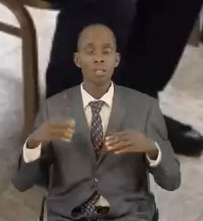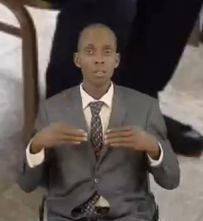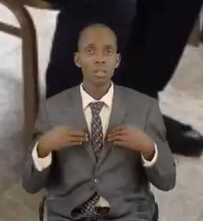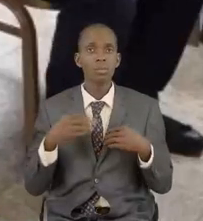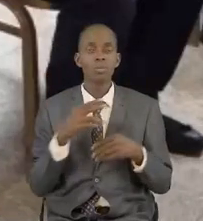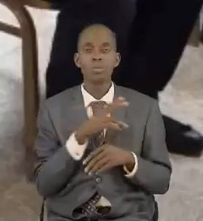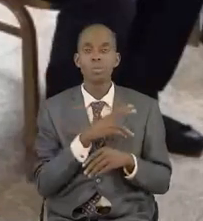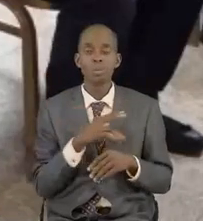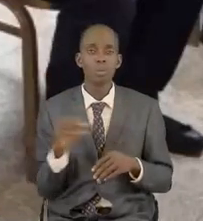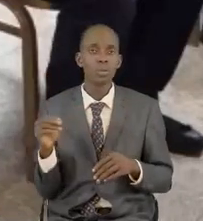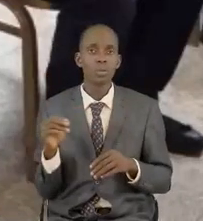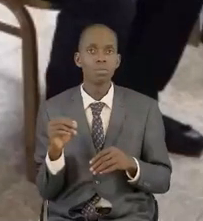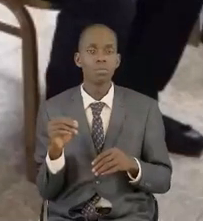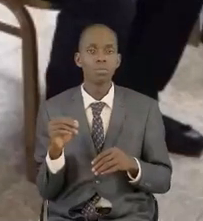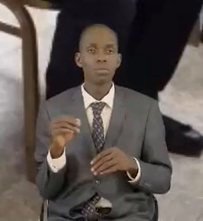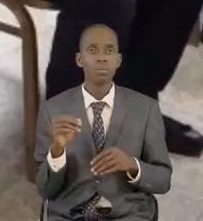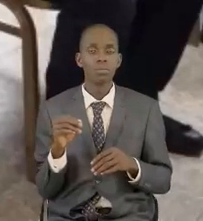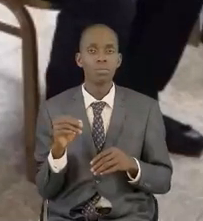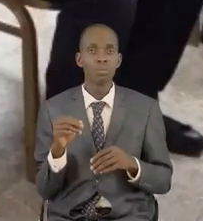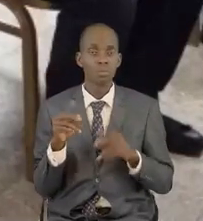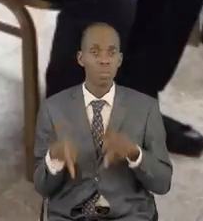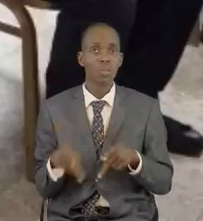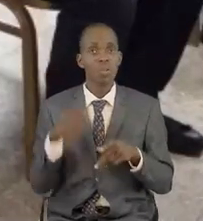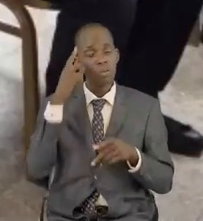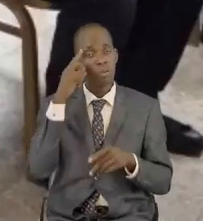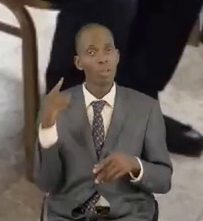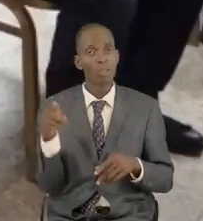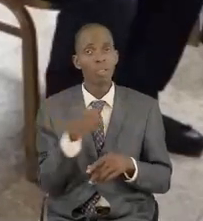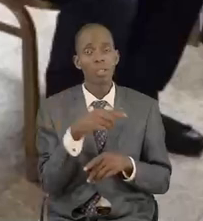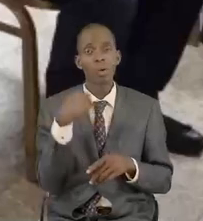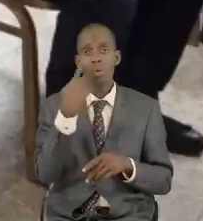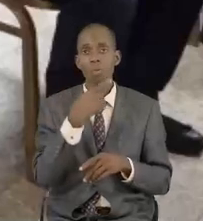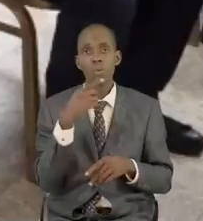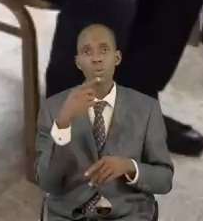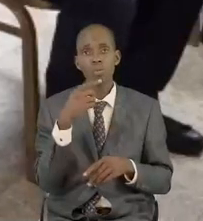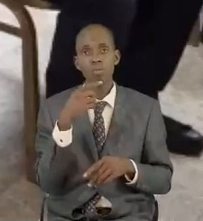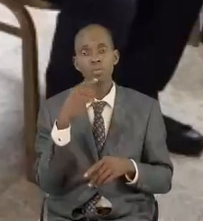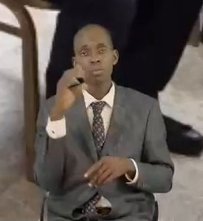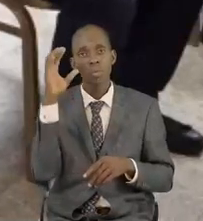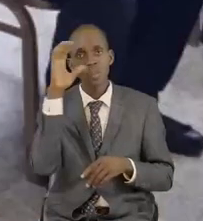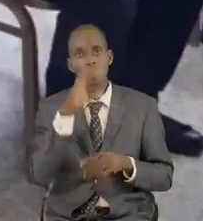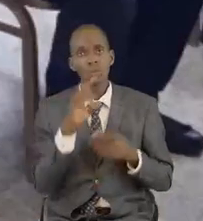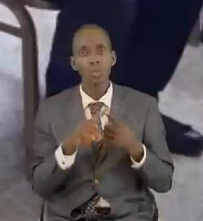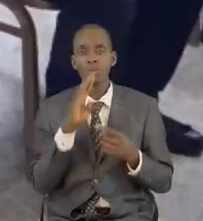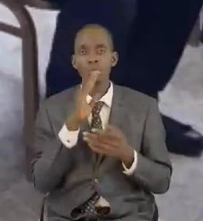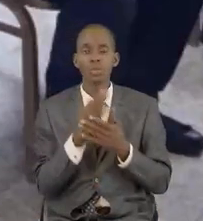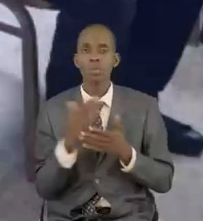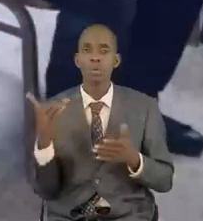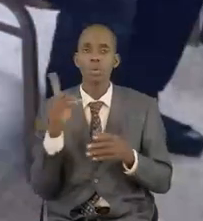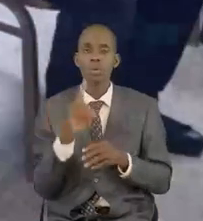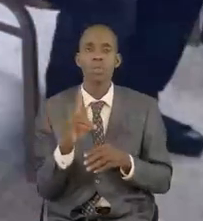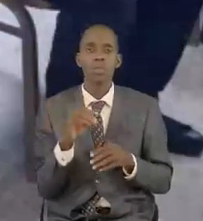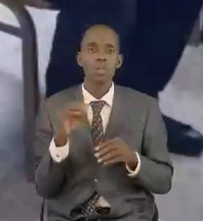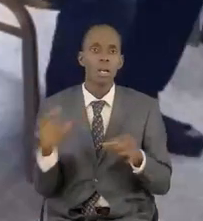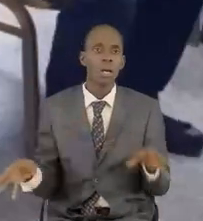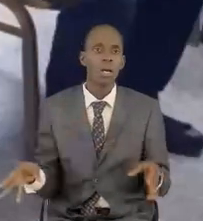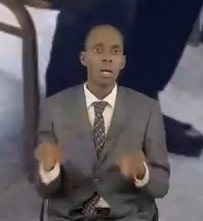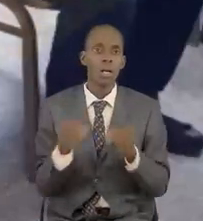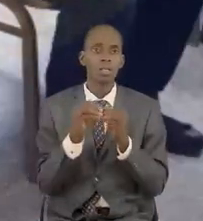fait point exception de personnes ceux qui sont les plus considérés ne